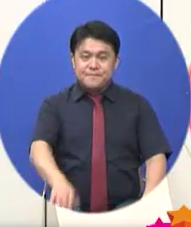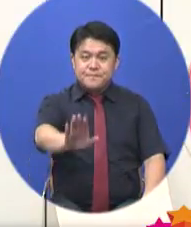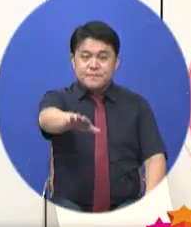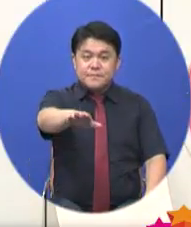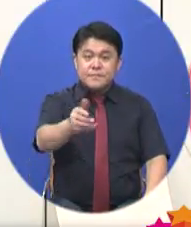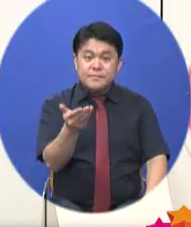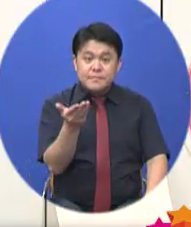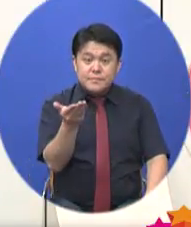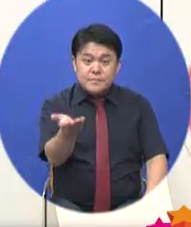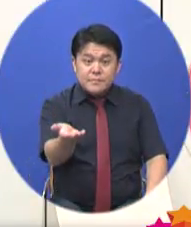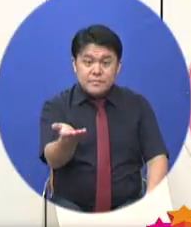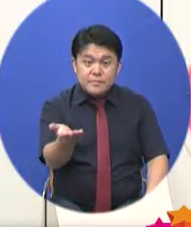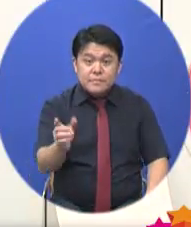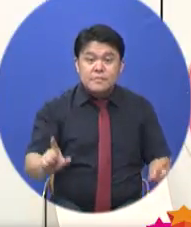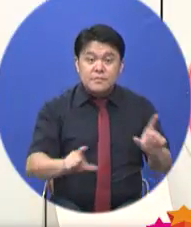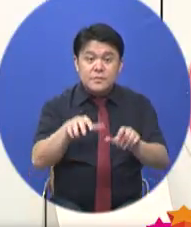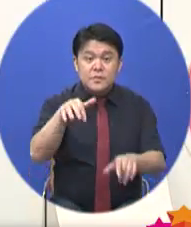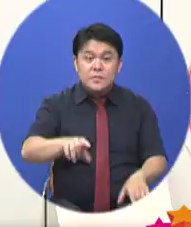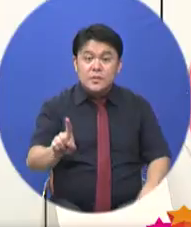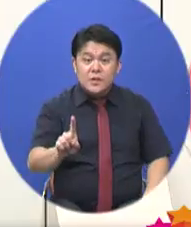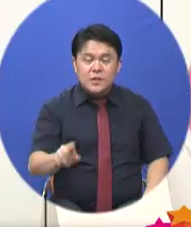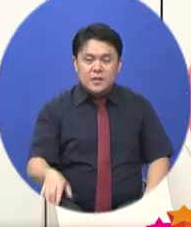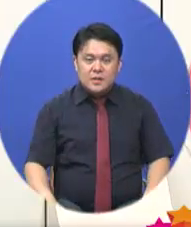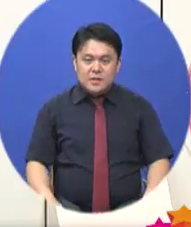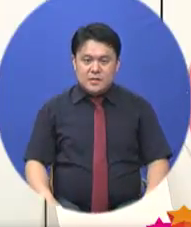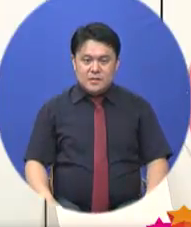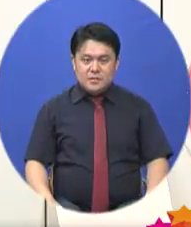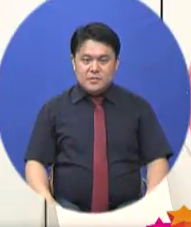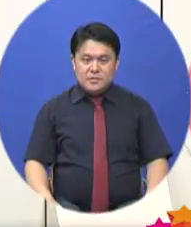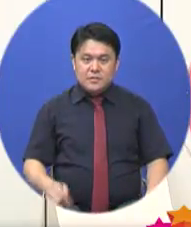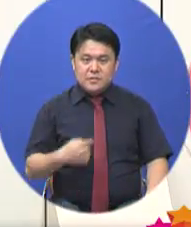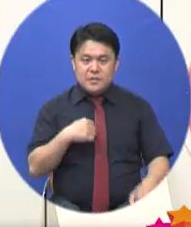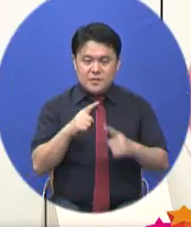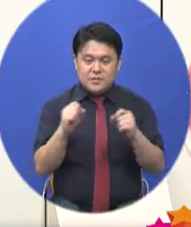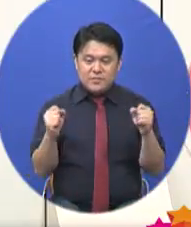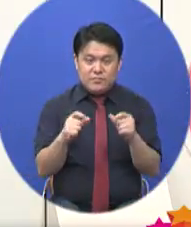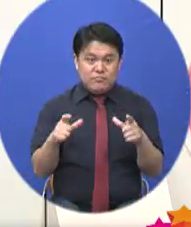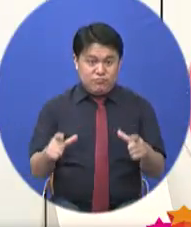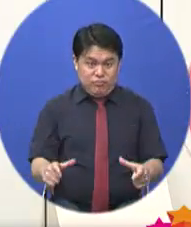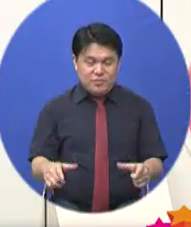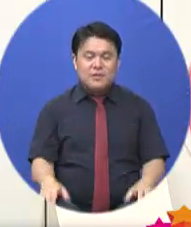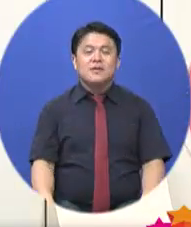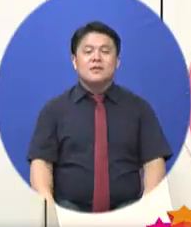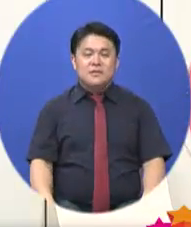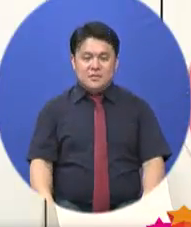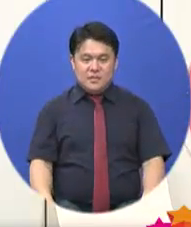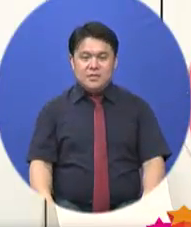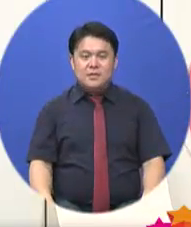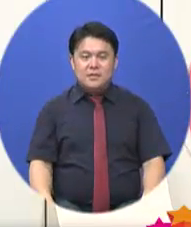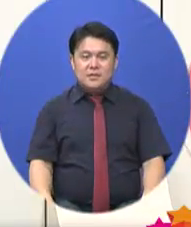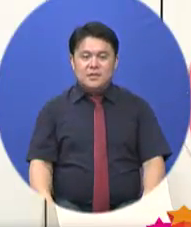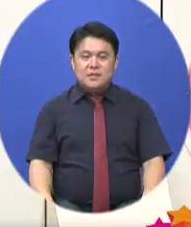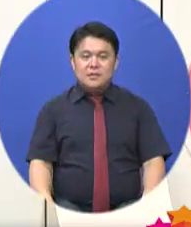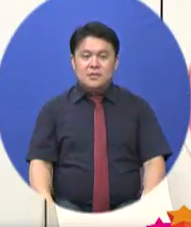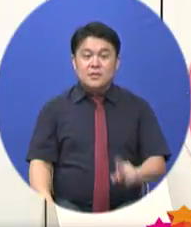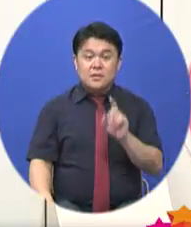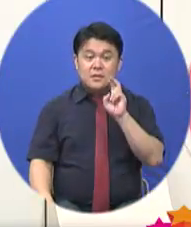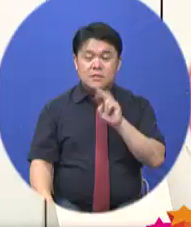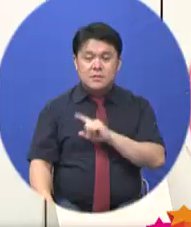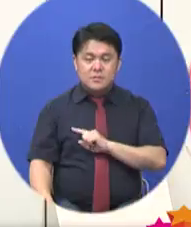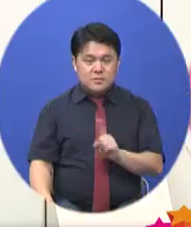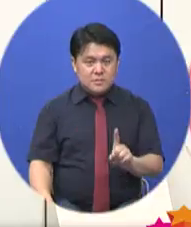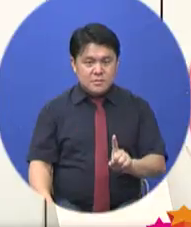우리 윤인수 어머니는 어디 사십니까? 네, 여기 성북구요. 성북구. 아, 시내네요. 네. 자, 오늘 어떤